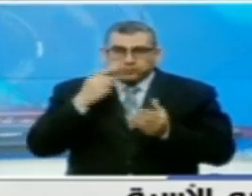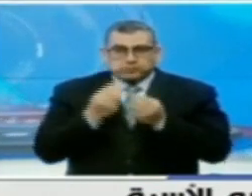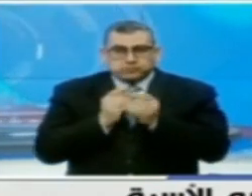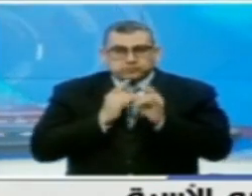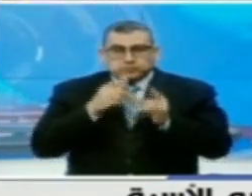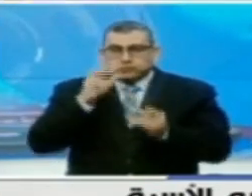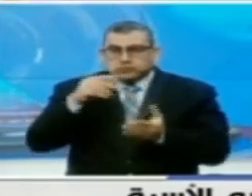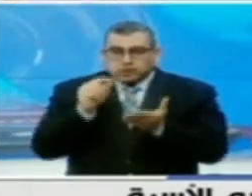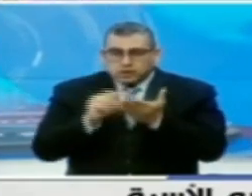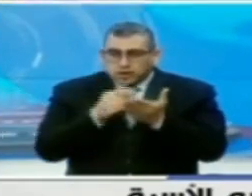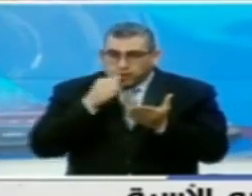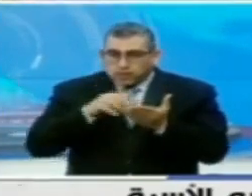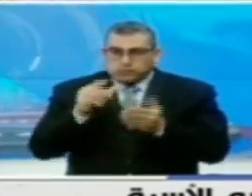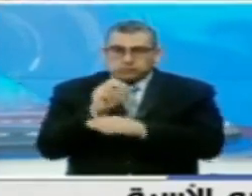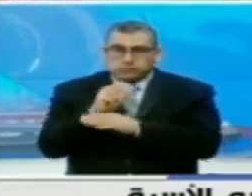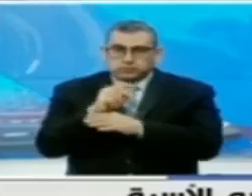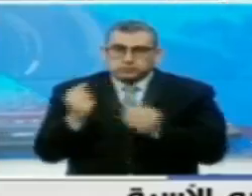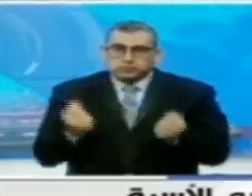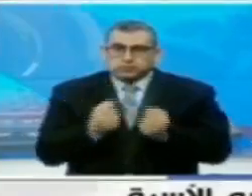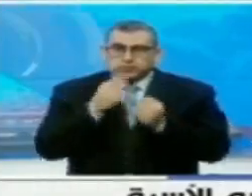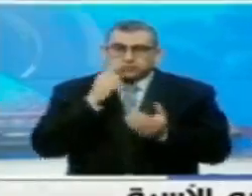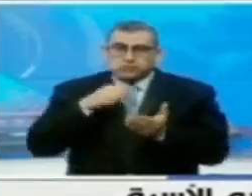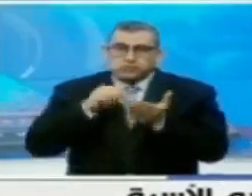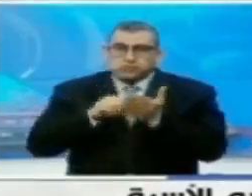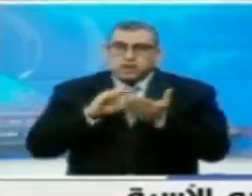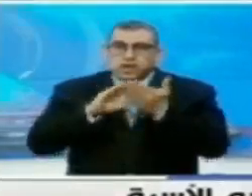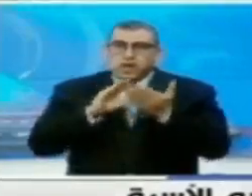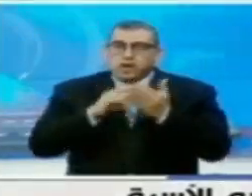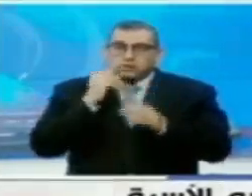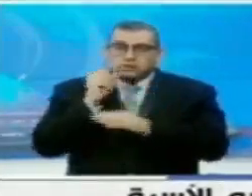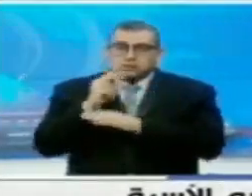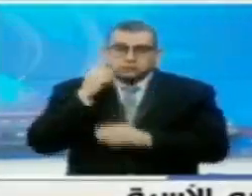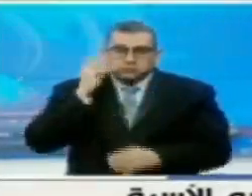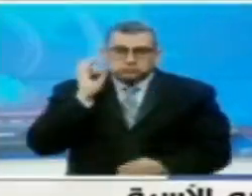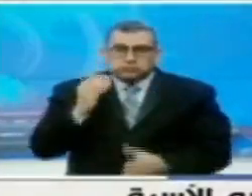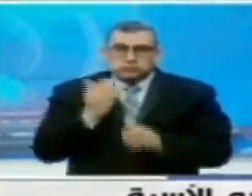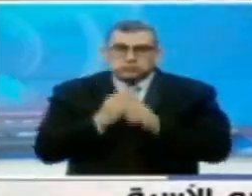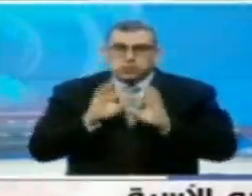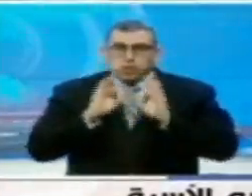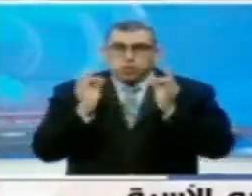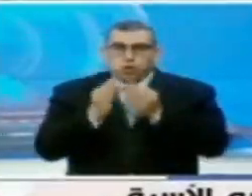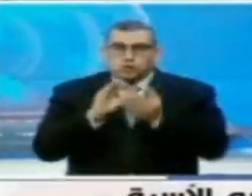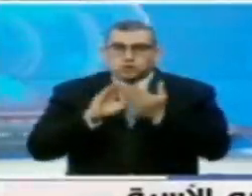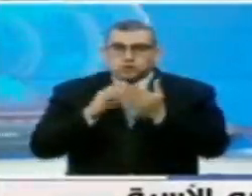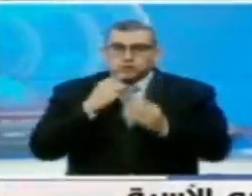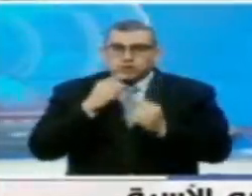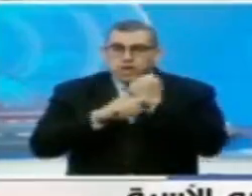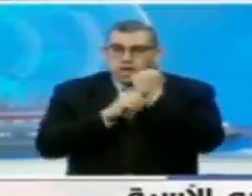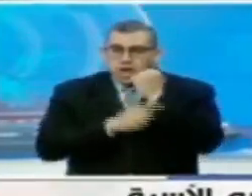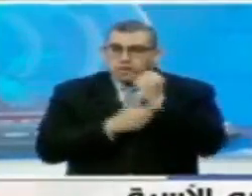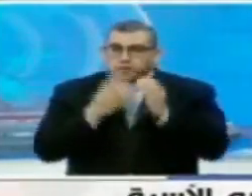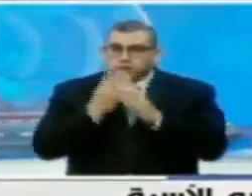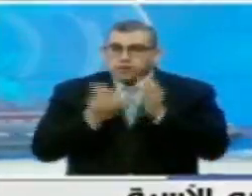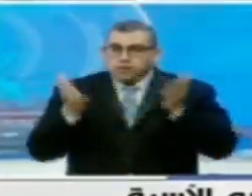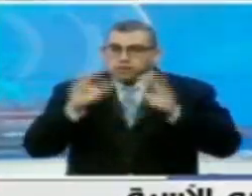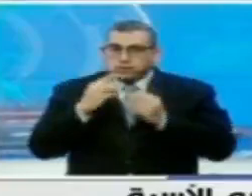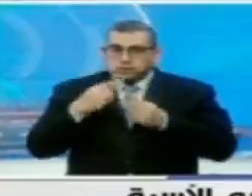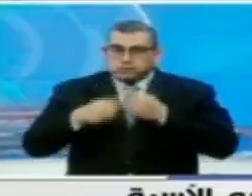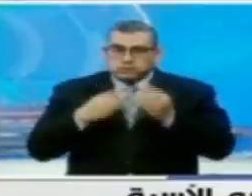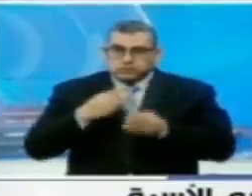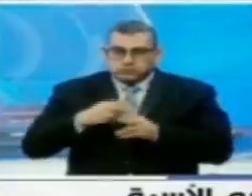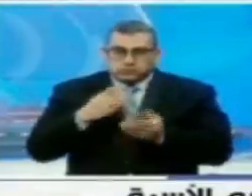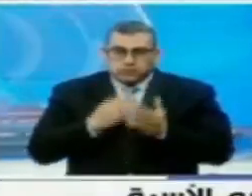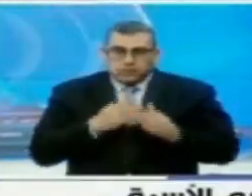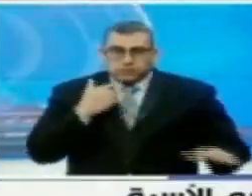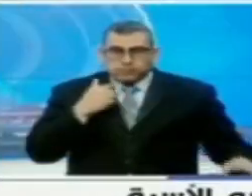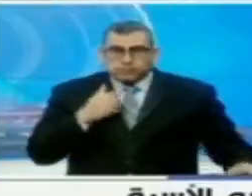اختبارات فورية. الحملة تقوم بتقديم الخدمات والبرامج التوعوية لتنظيم الأسرة وصحة الإنجاب ومدى المردود الإيجابي على صحة